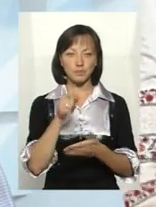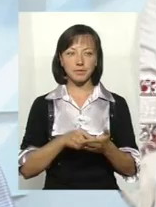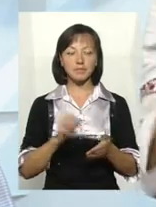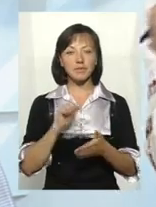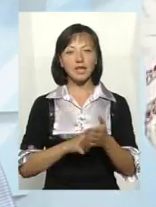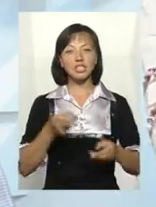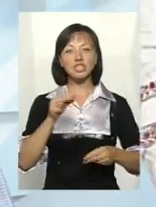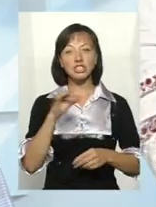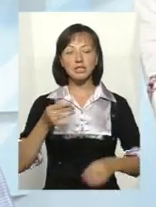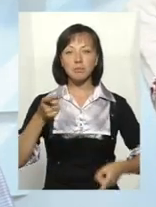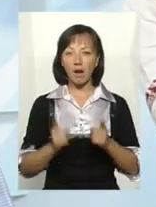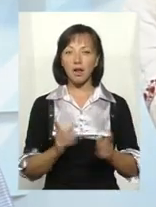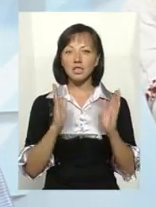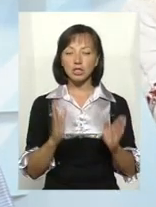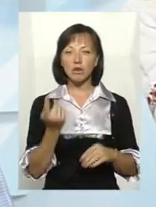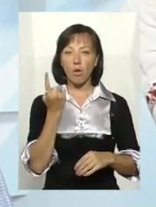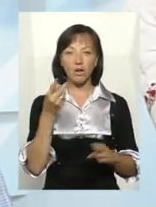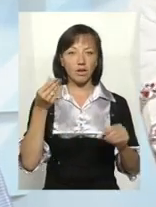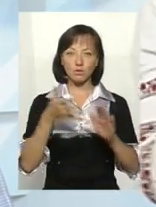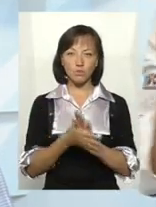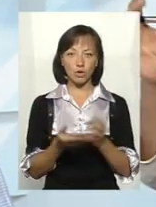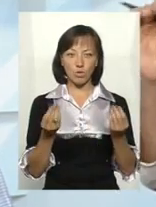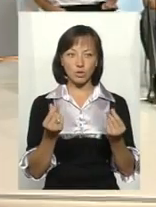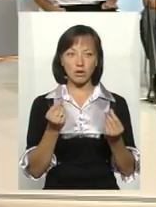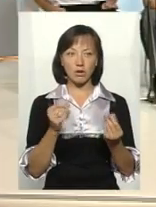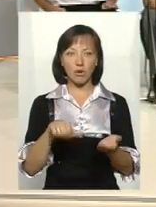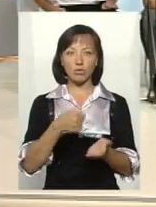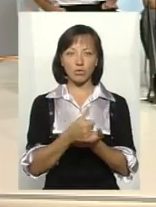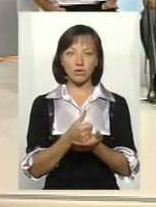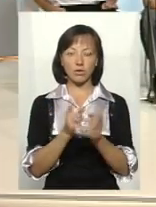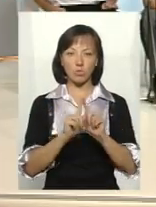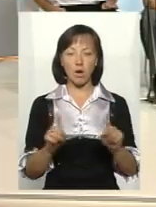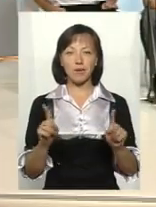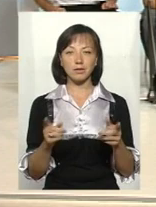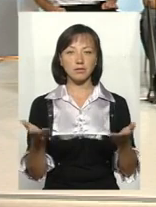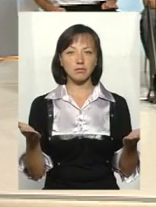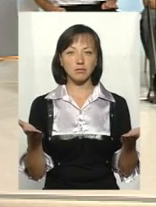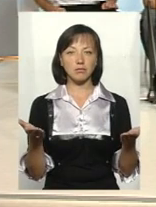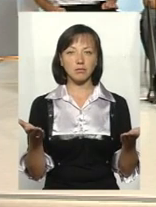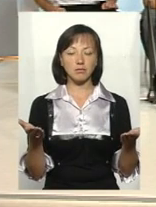чого? Чи справді лише от неосвоєння коштів – це от такий нюанс, який